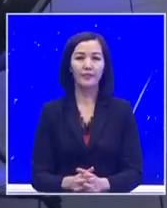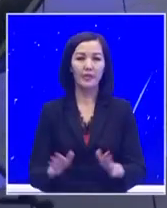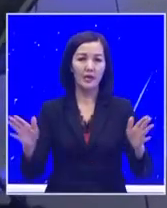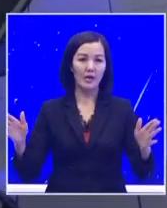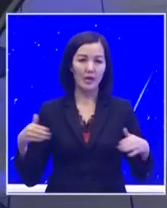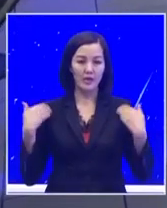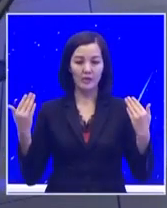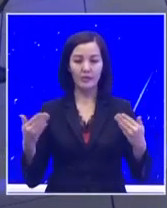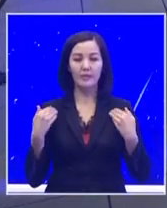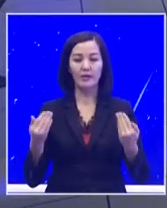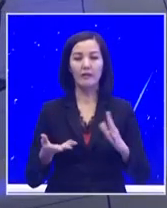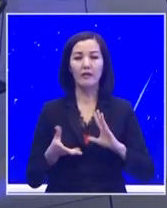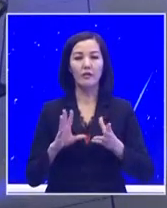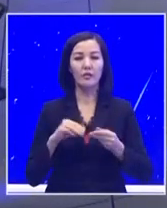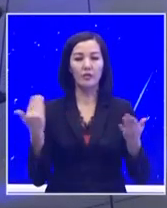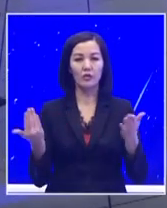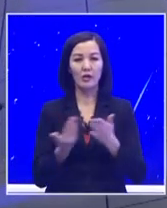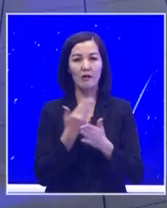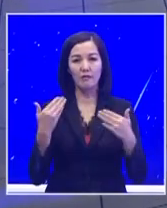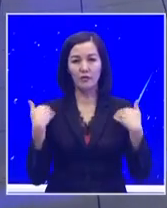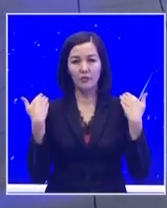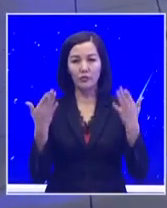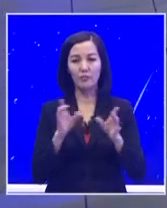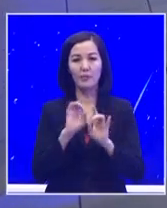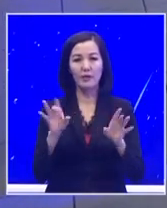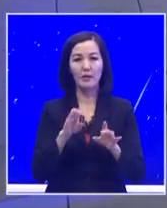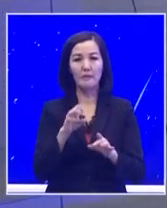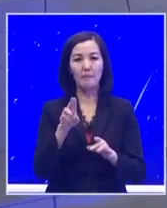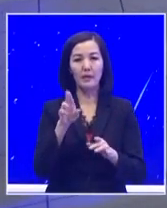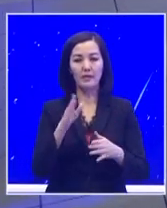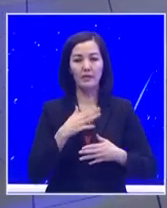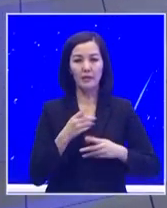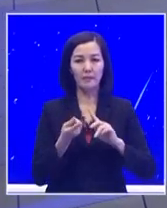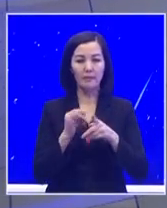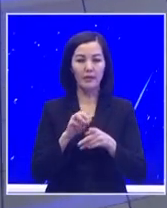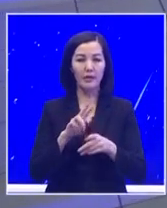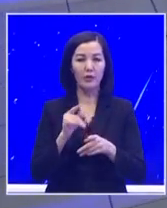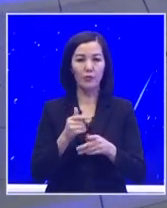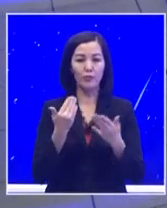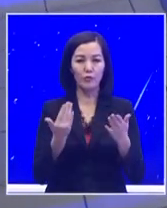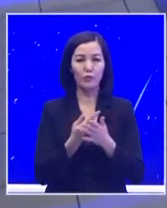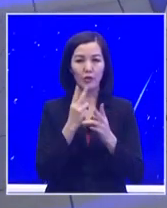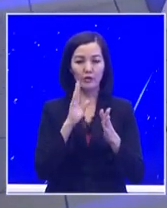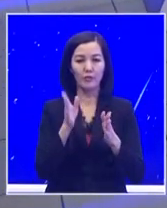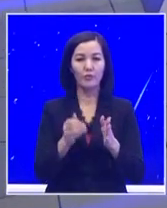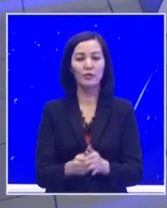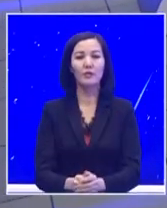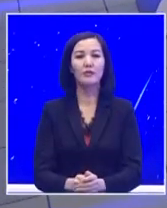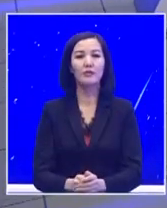армысыздар, жету арнасында қортынды жаңалықтары, студияда Мадина Берқызы, сурды удармада Айгөл Жұмаш қызы. Бүгін көретіндеріңіз.